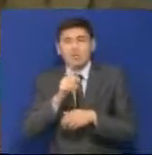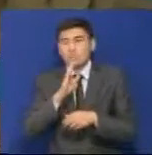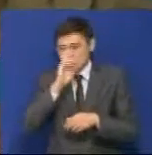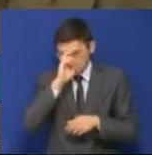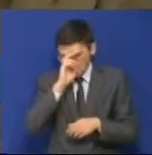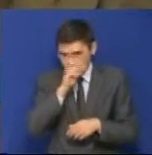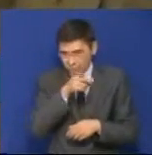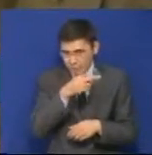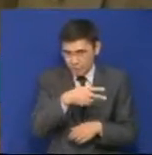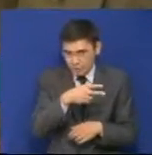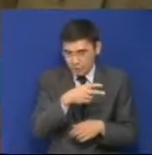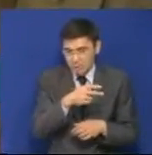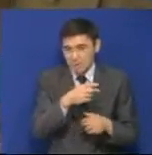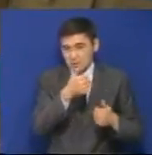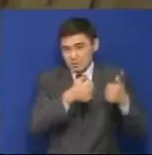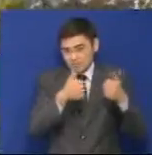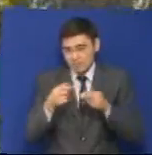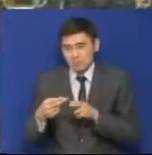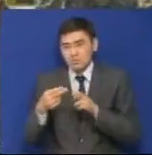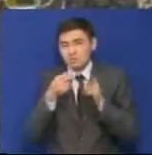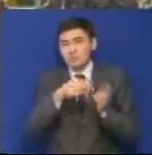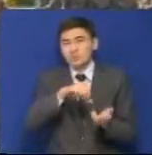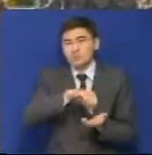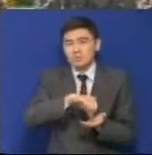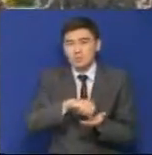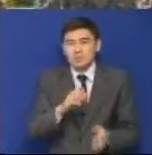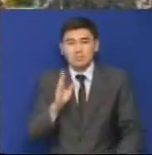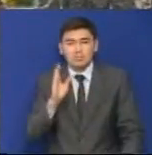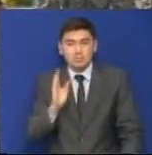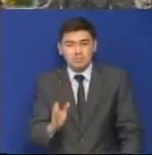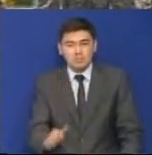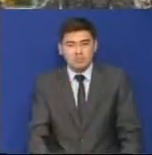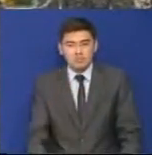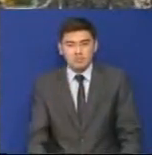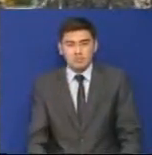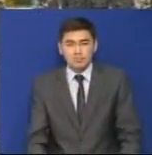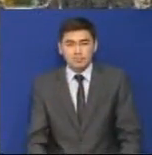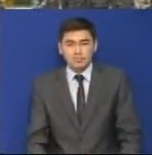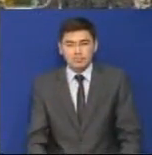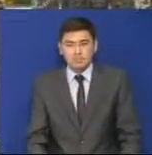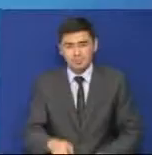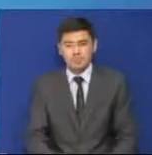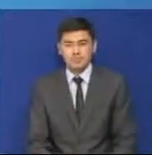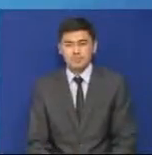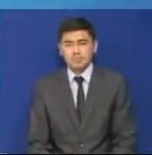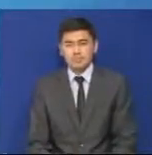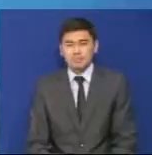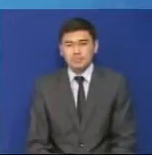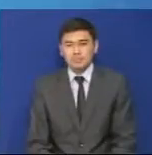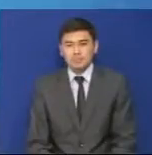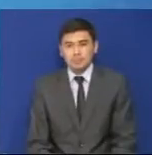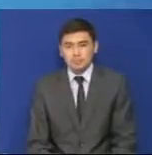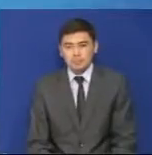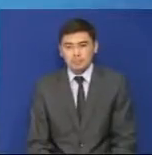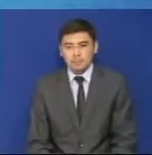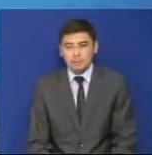республикалық жиынында облыс намысын қорғайтын болады. Рысқұмат Васва, Ернұр Қалелов, Семей телеарнасы.